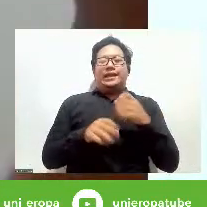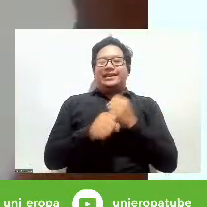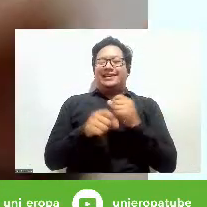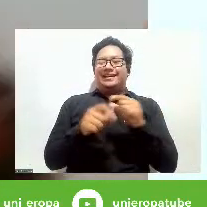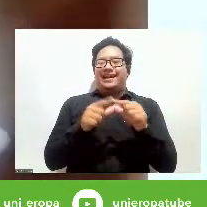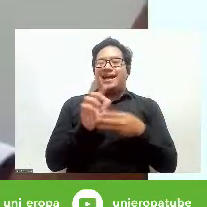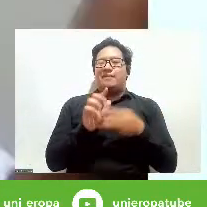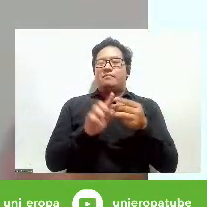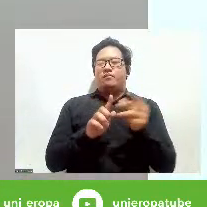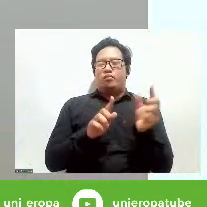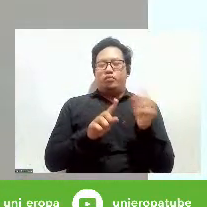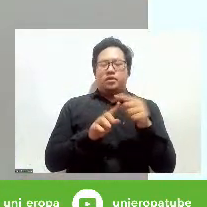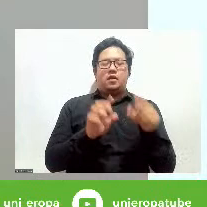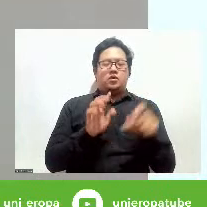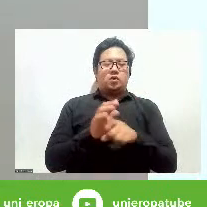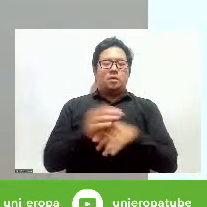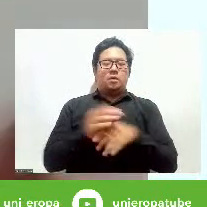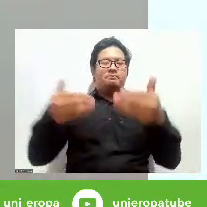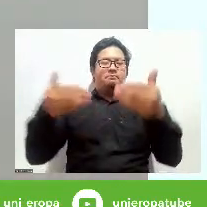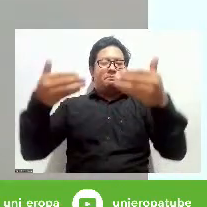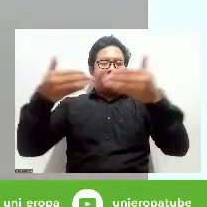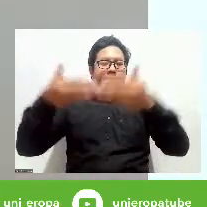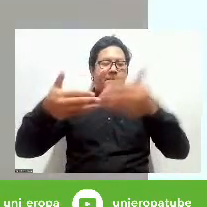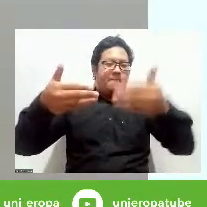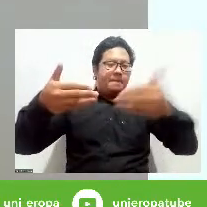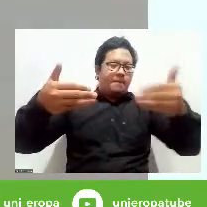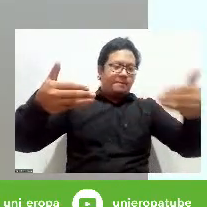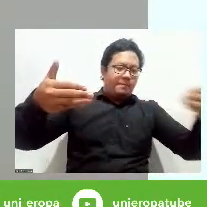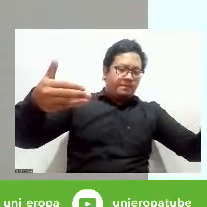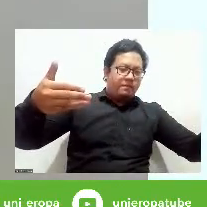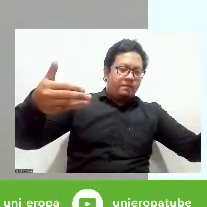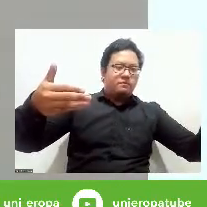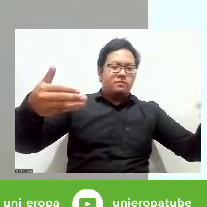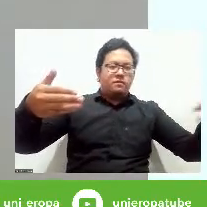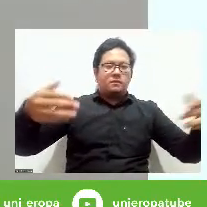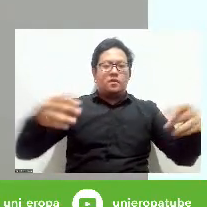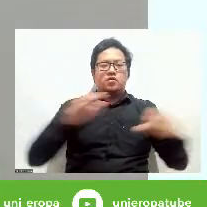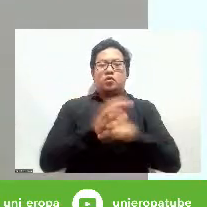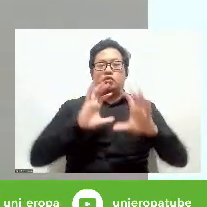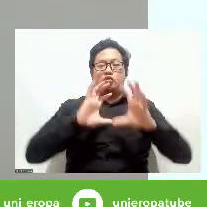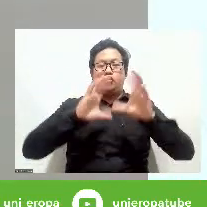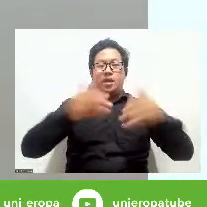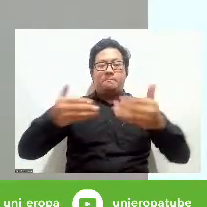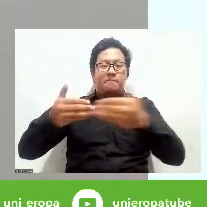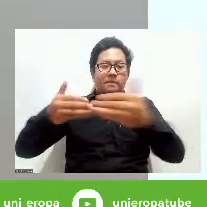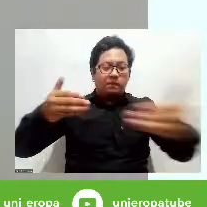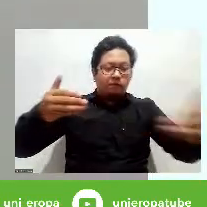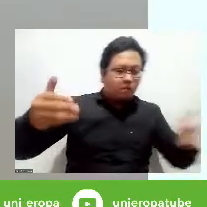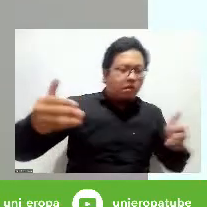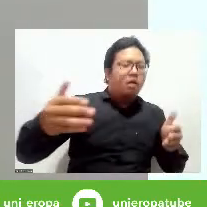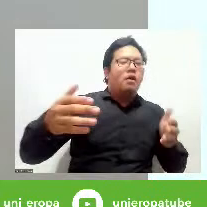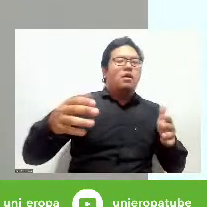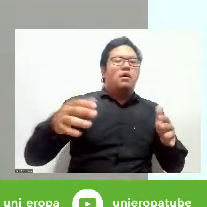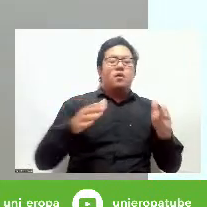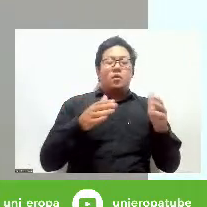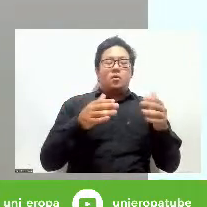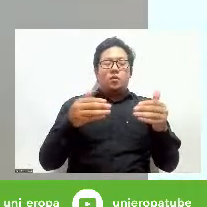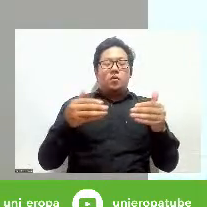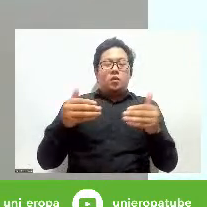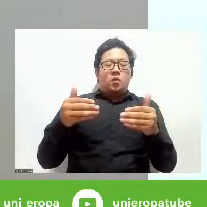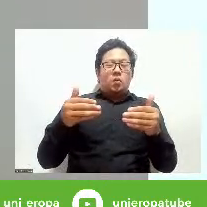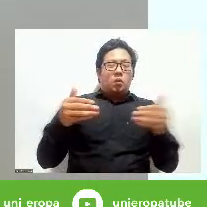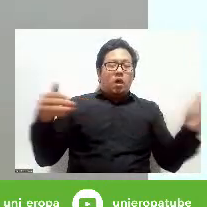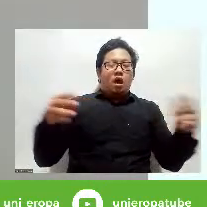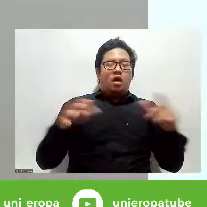kan sepanjang putaran dunia itu ada 237 ribu